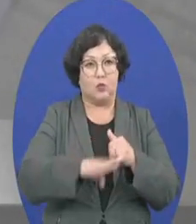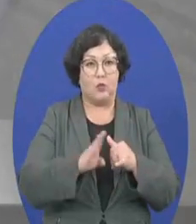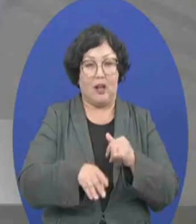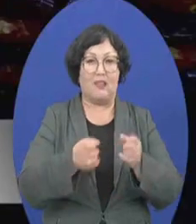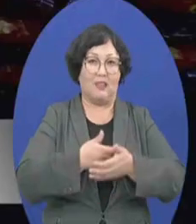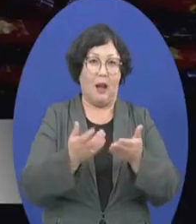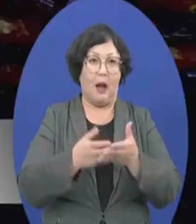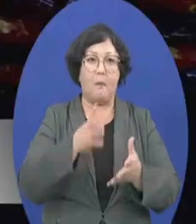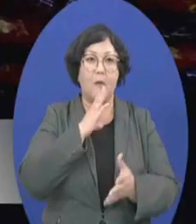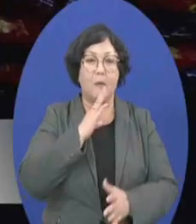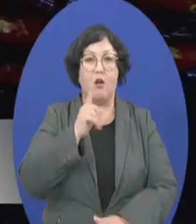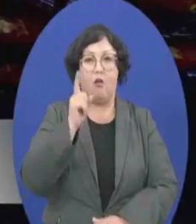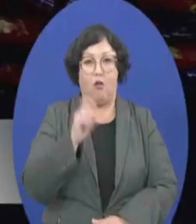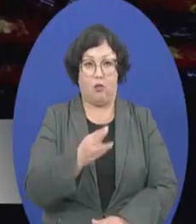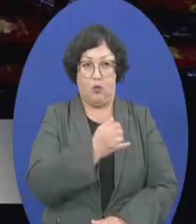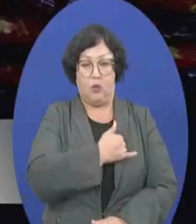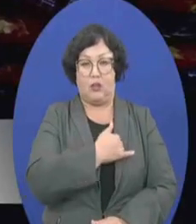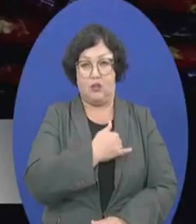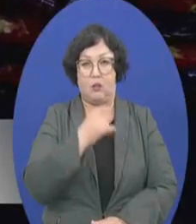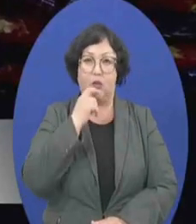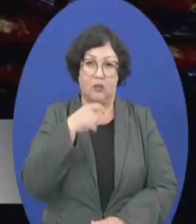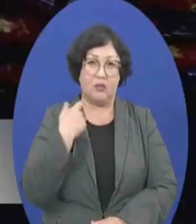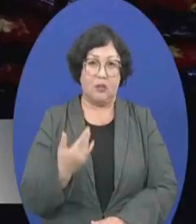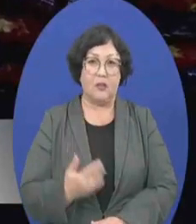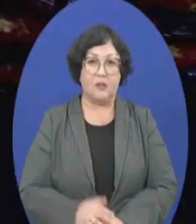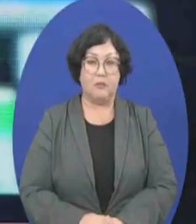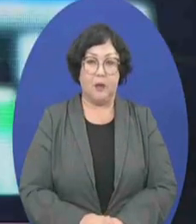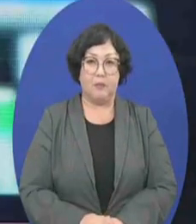мэдрэгч тараана гэж хотын өдөрлгүүд ярьж байна.